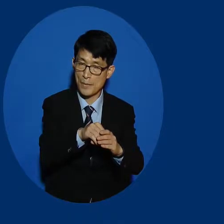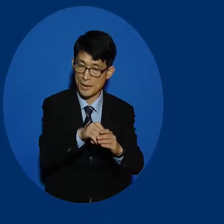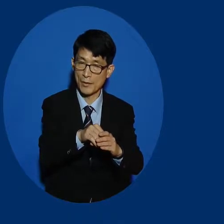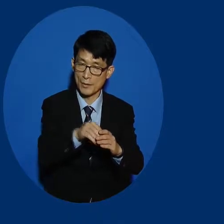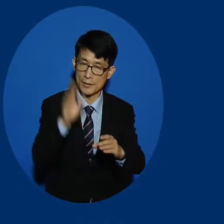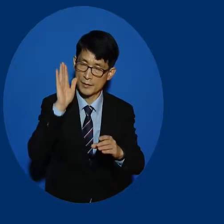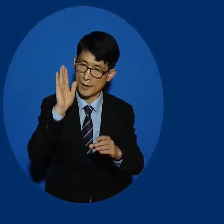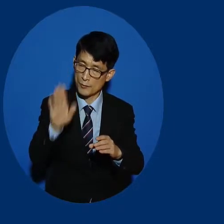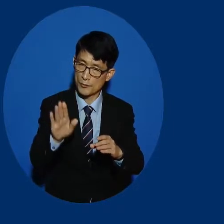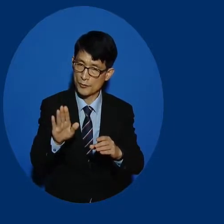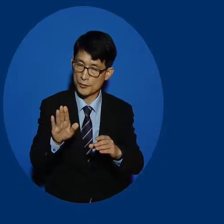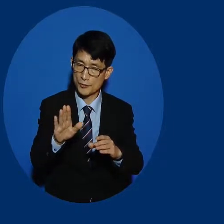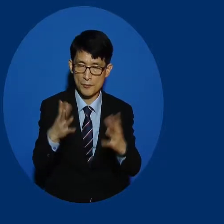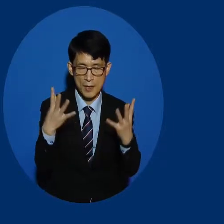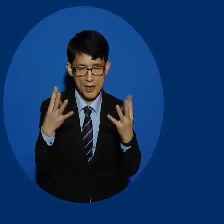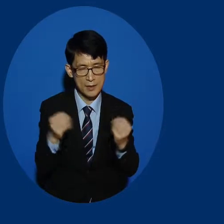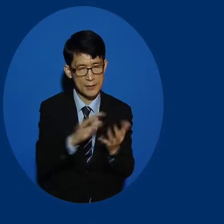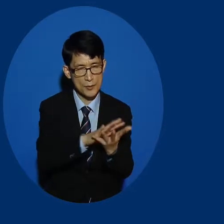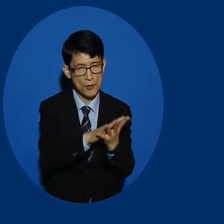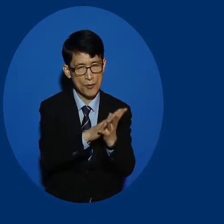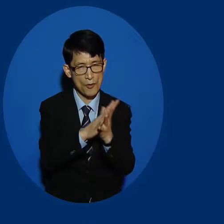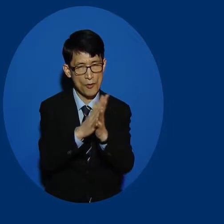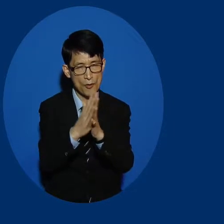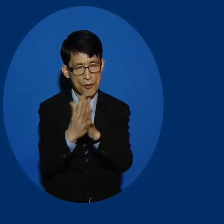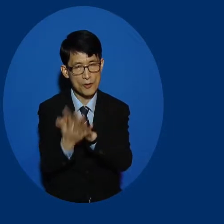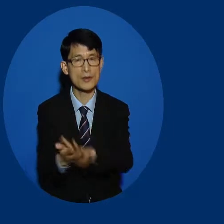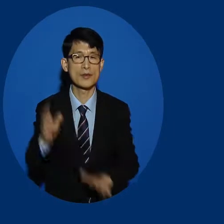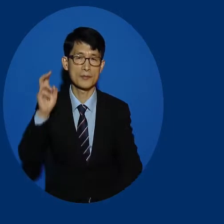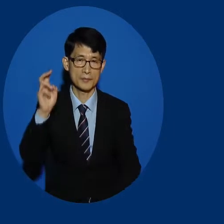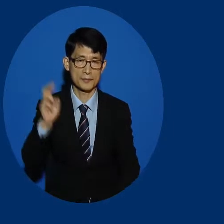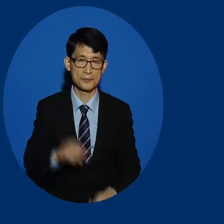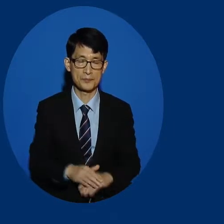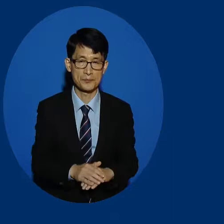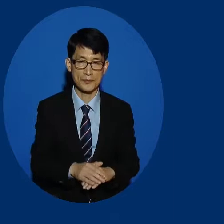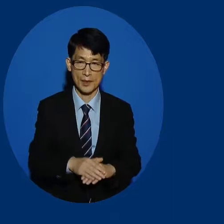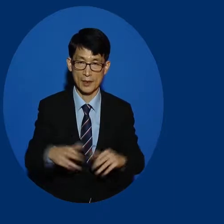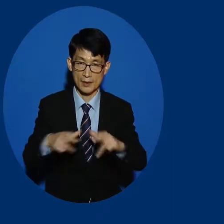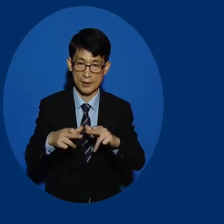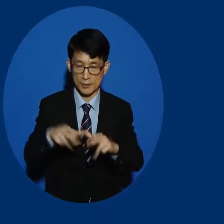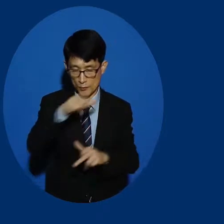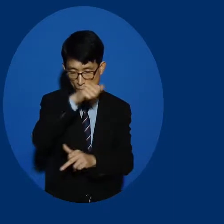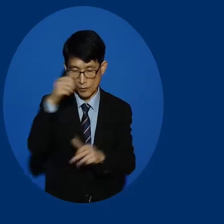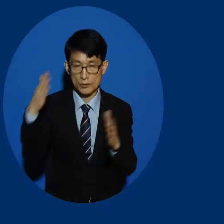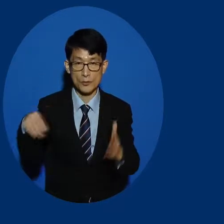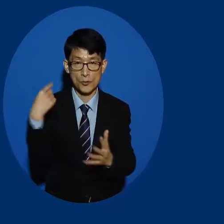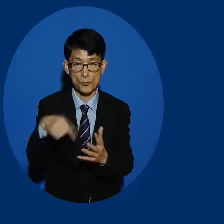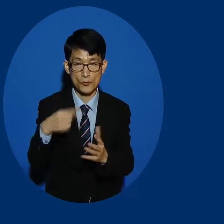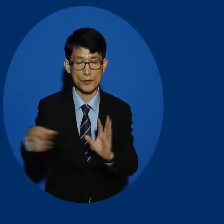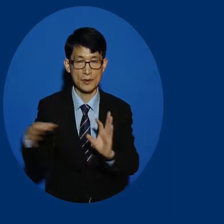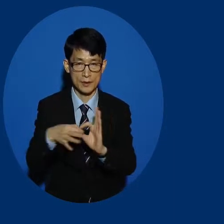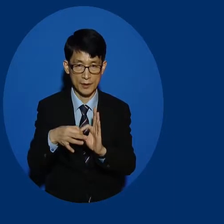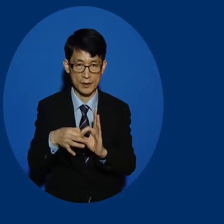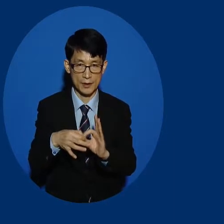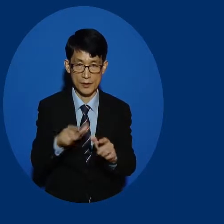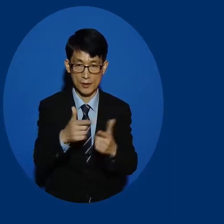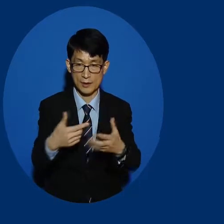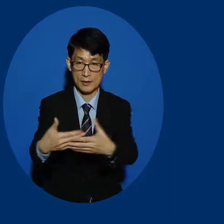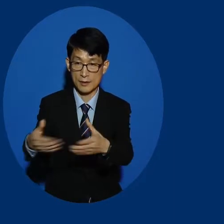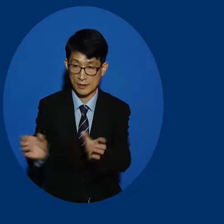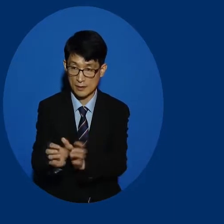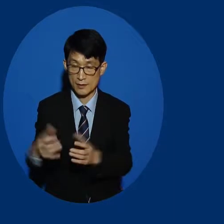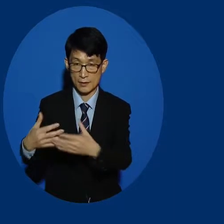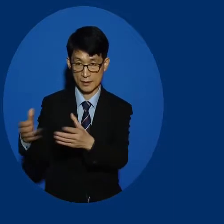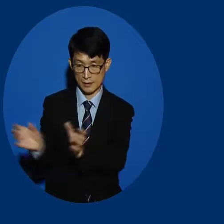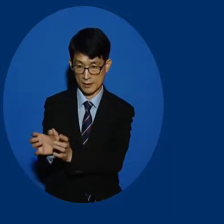겁니다. 그러기 위해서는 우리 장애인 평생교육과 관련된 여러 단체들이